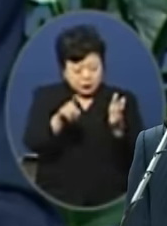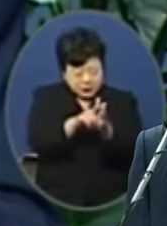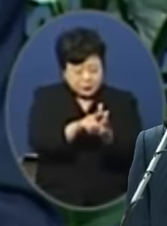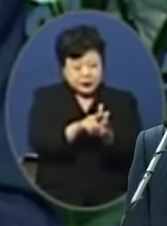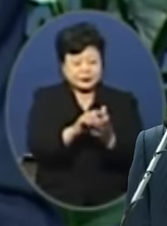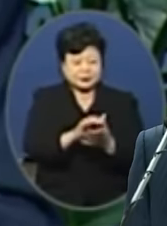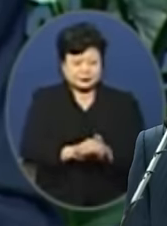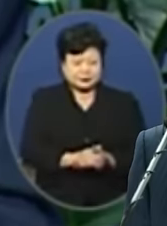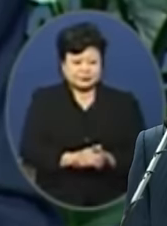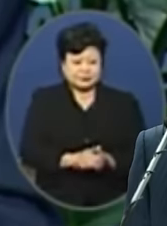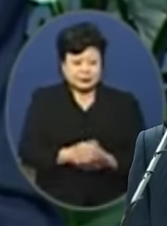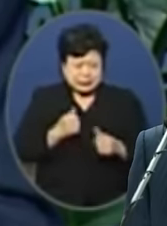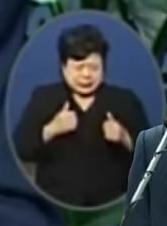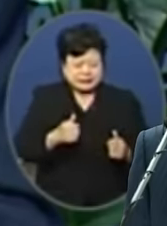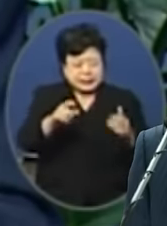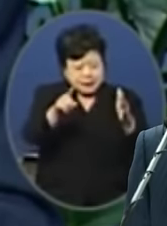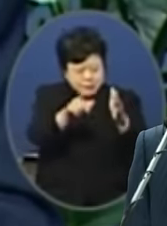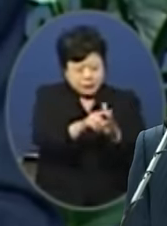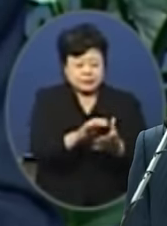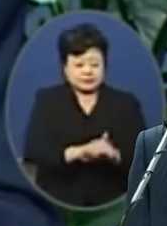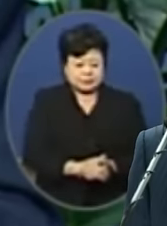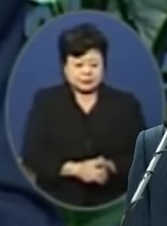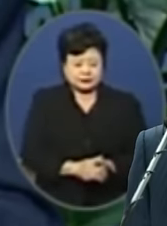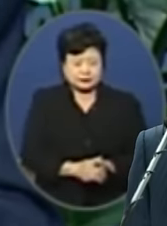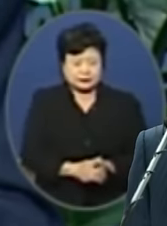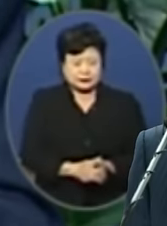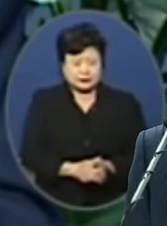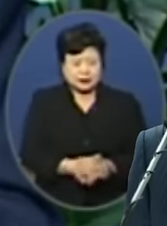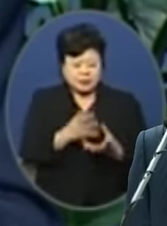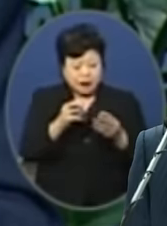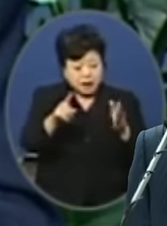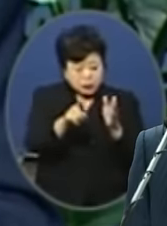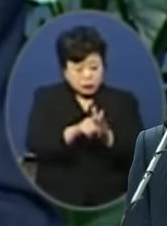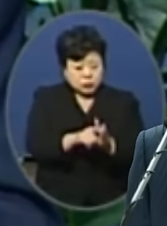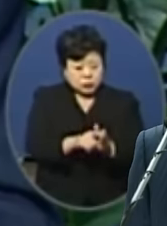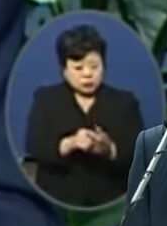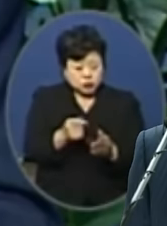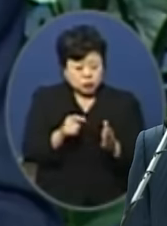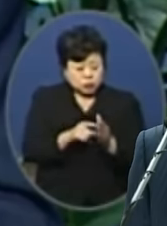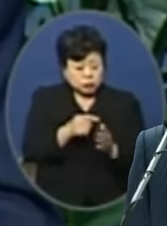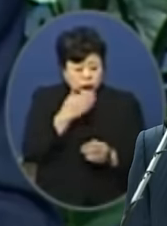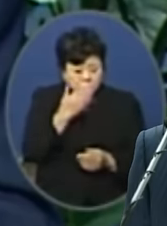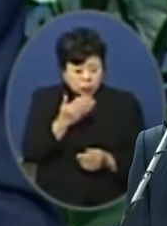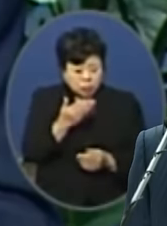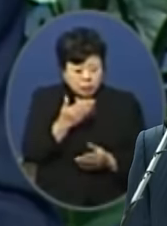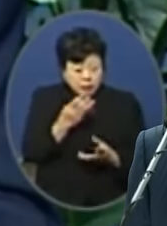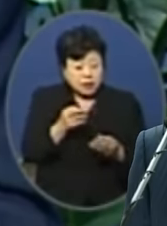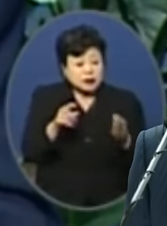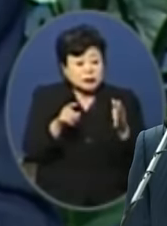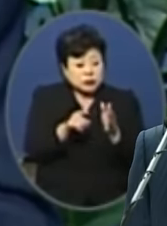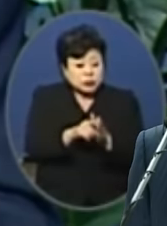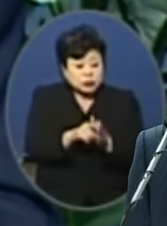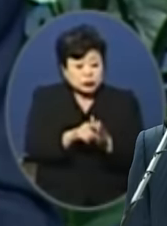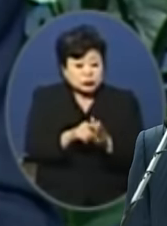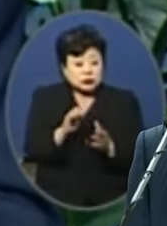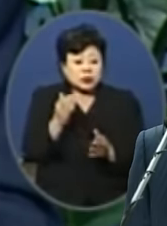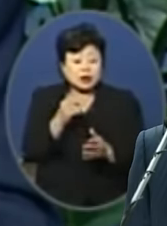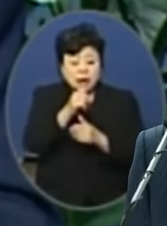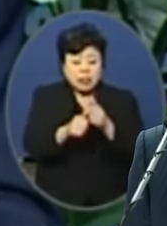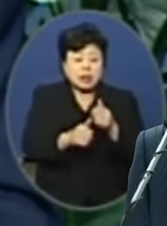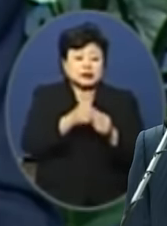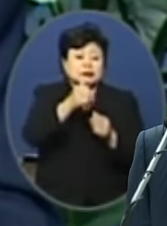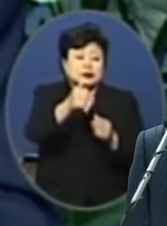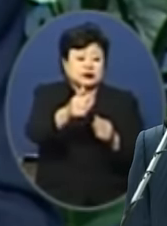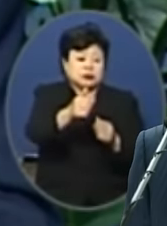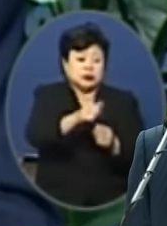믿음은 내가 힘차게 믿고 내가 많이 믿을 수도 있고 적게 믿을 수도 있는 것입니다. 내가 많이 믿으면